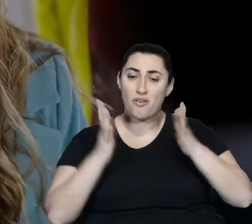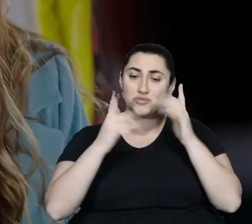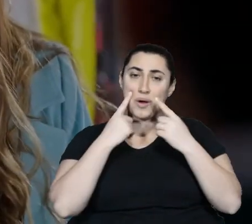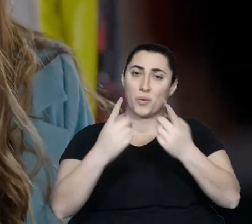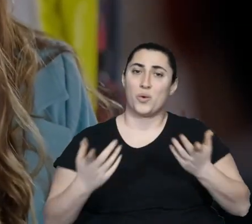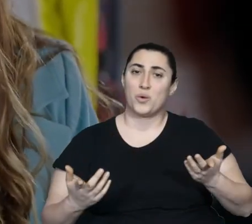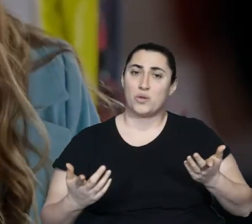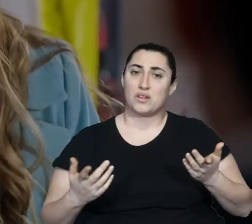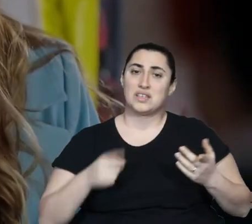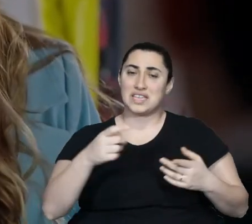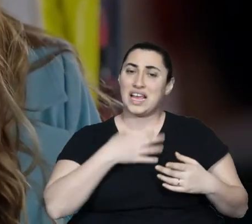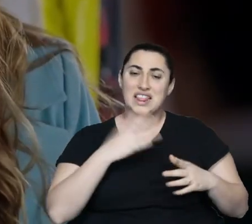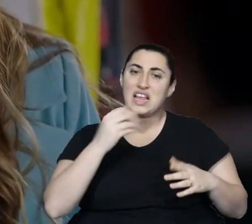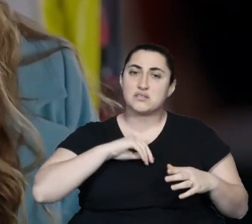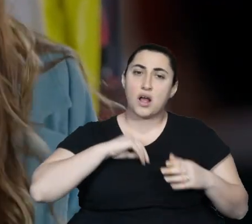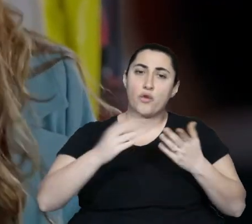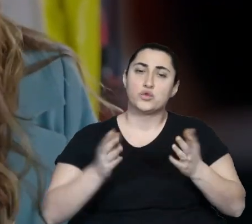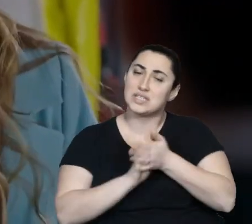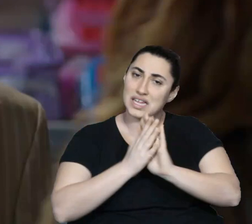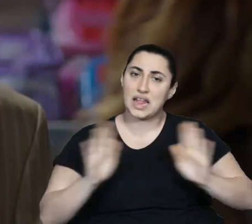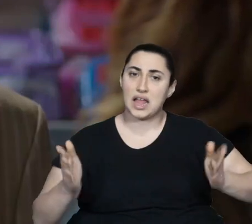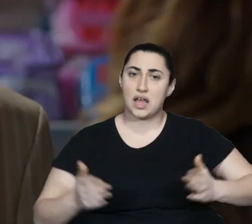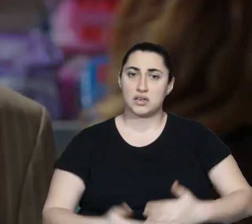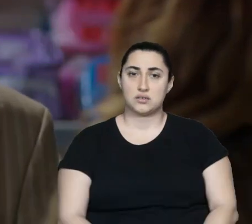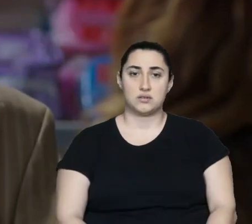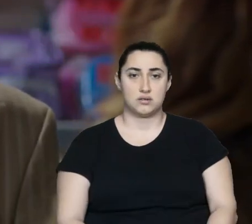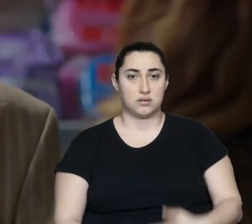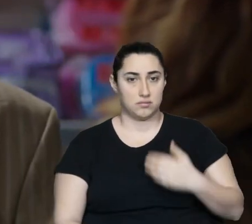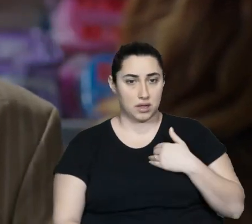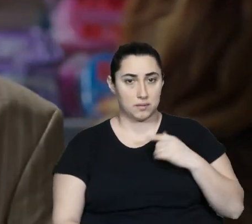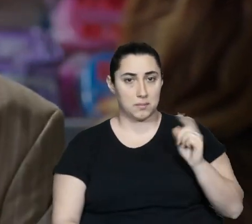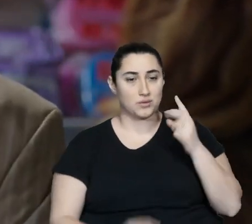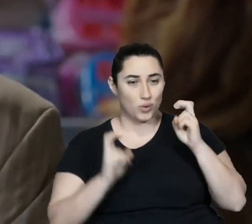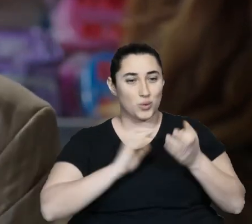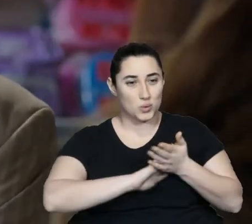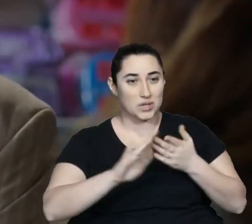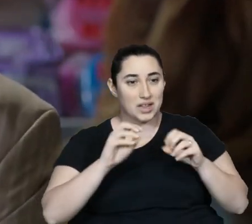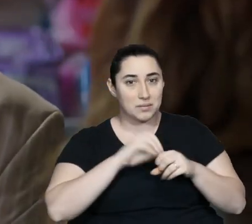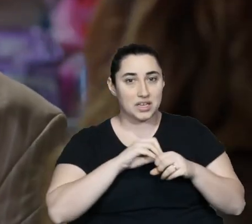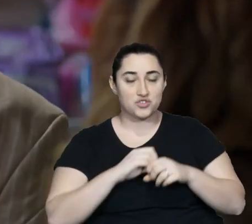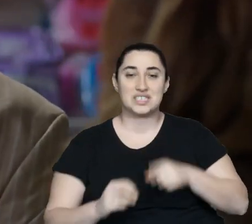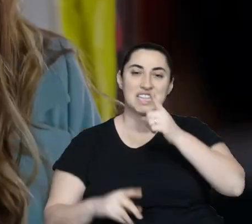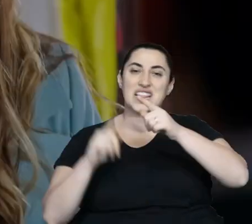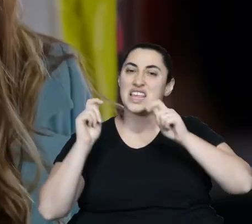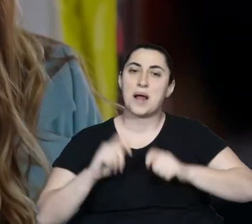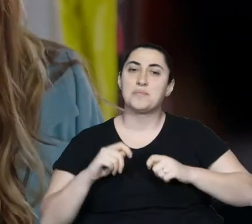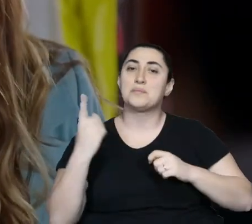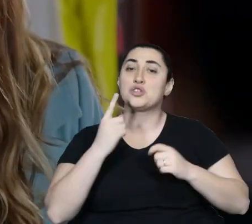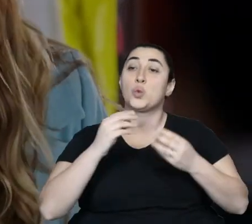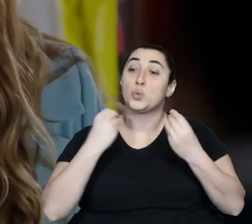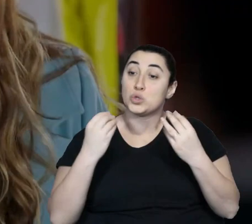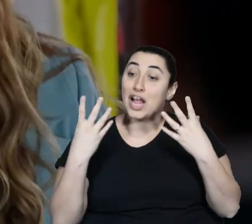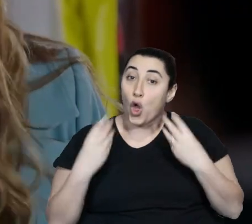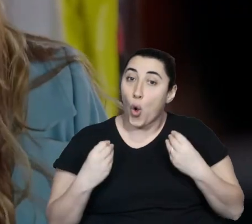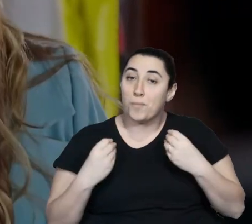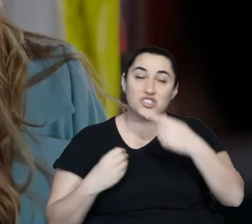tavırlarından artık ya. Sen kendini ne zannediyorsun ki? Yeter artık. Ben bazı şeyleri düzeltebilirim. Senin yaptığın bir şeyin düzgün